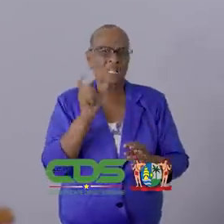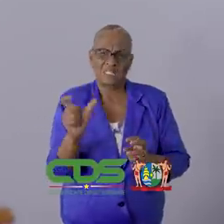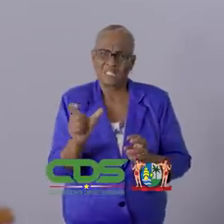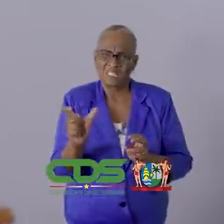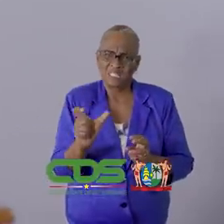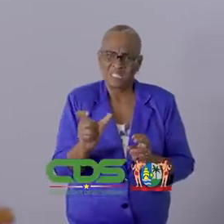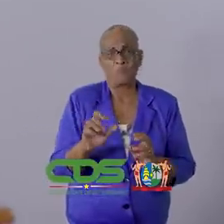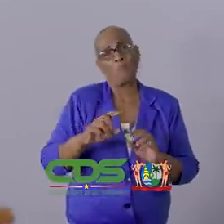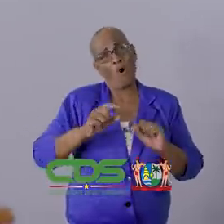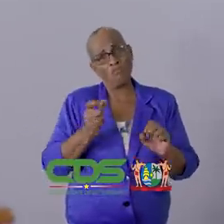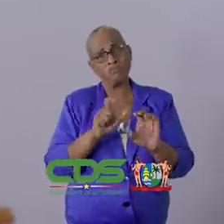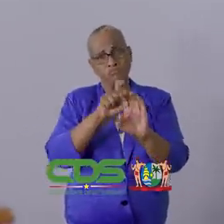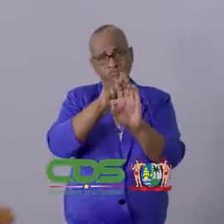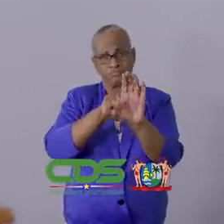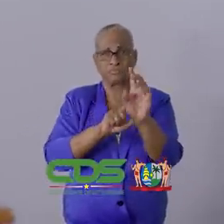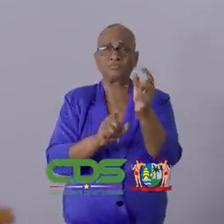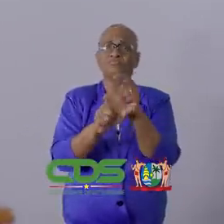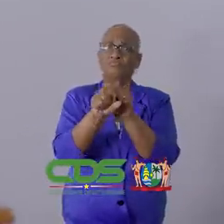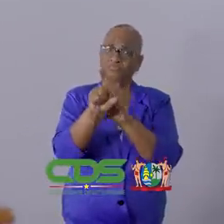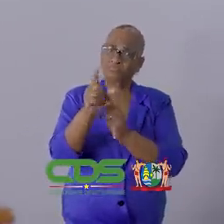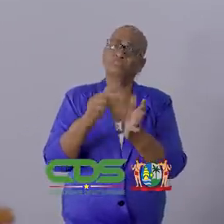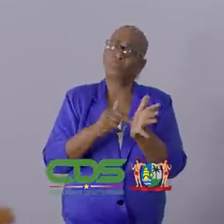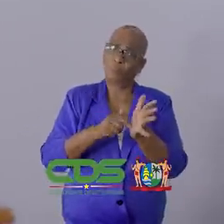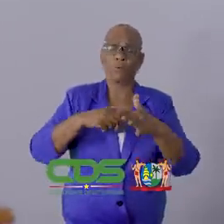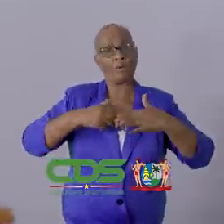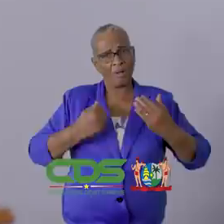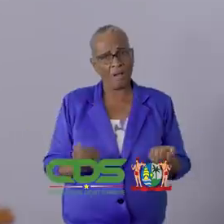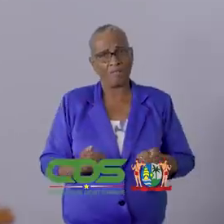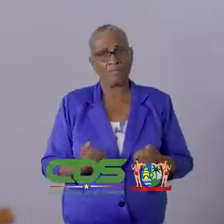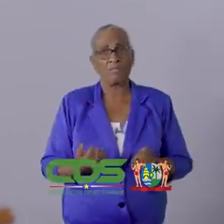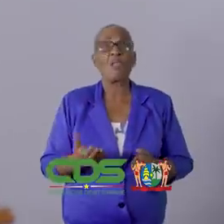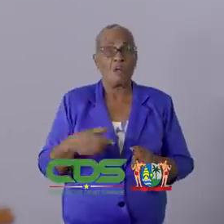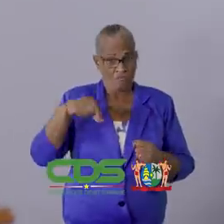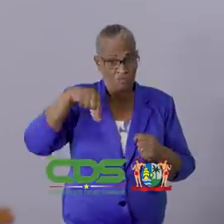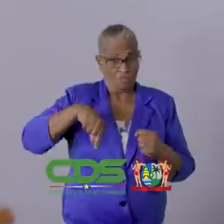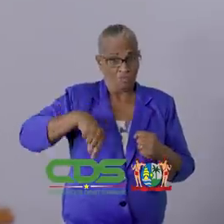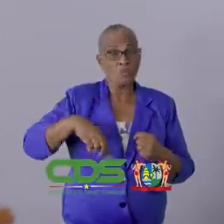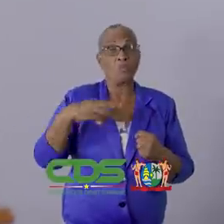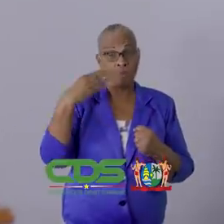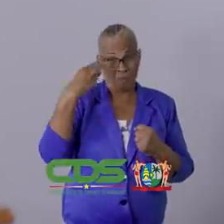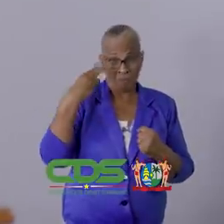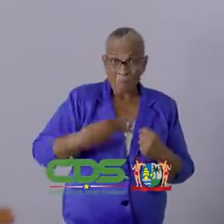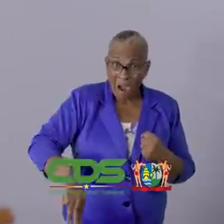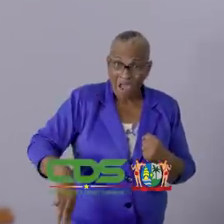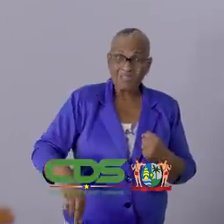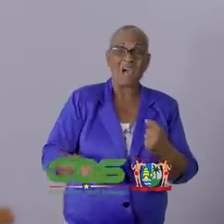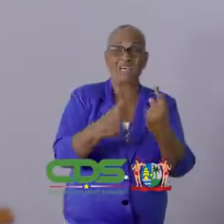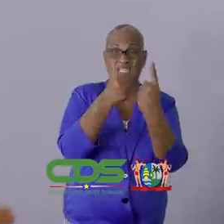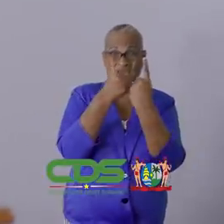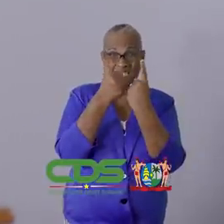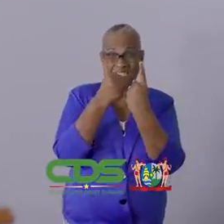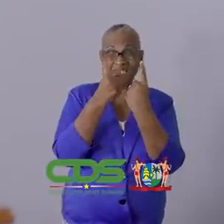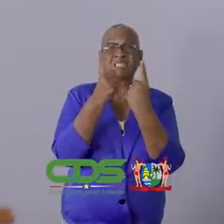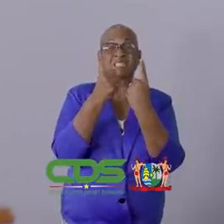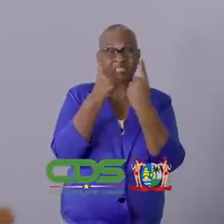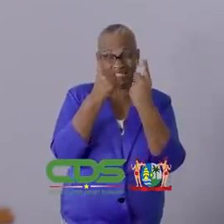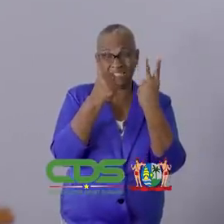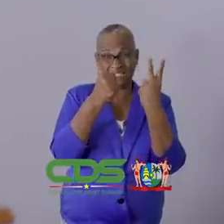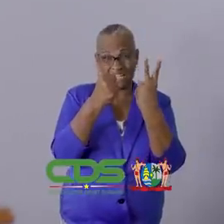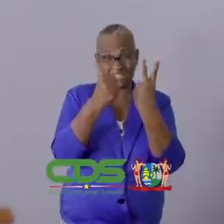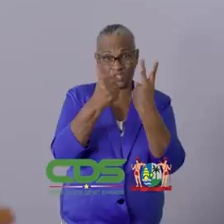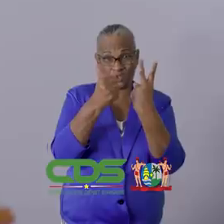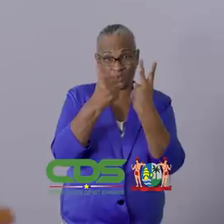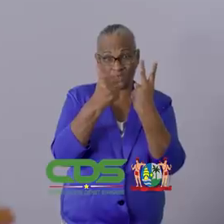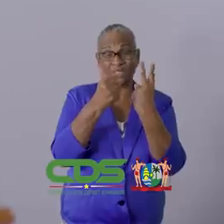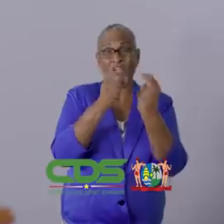of gebruik een hand sanitizer. Vanaf maandag 26 oktober tot en